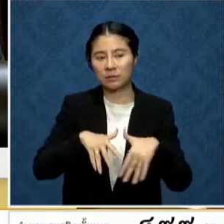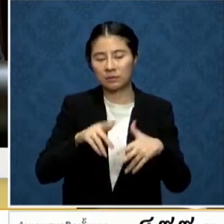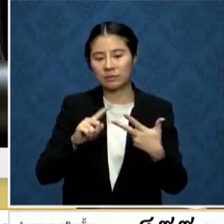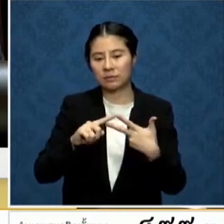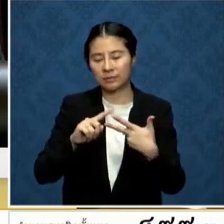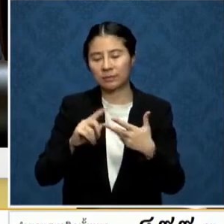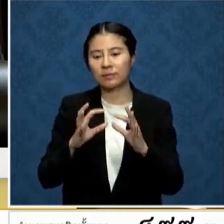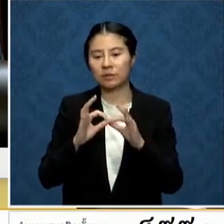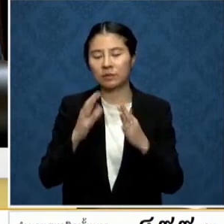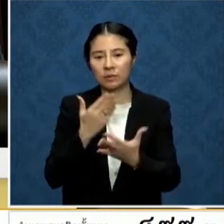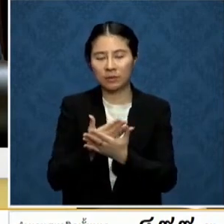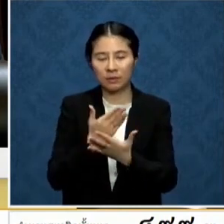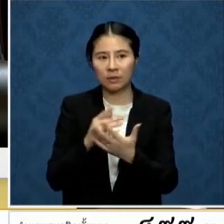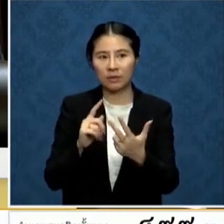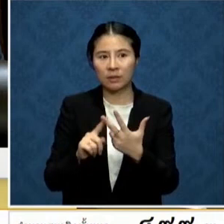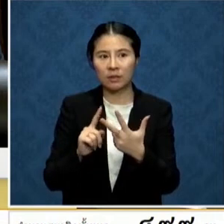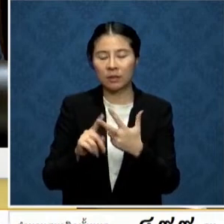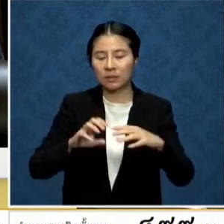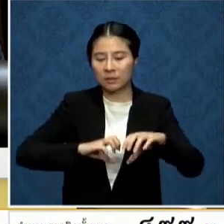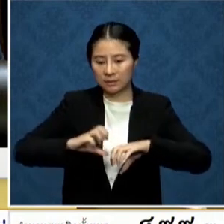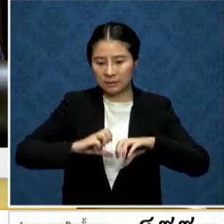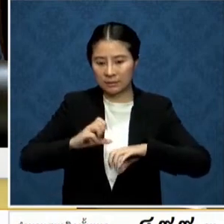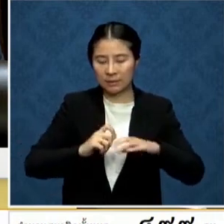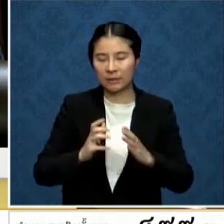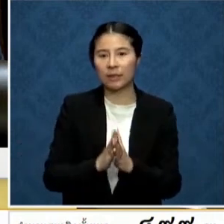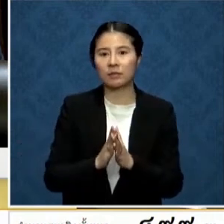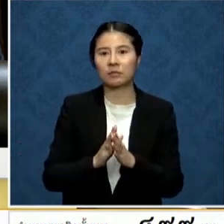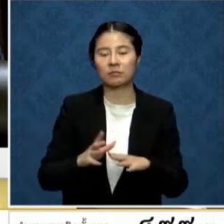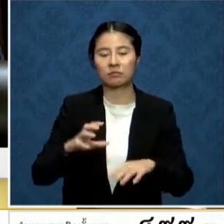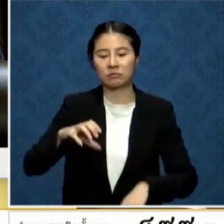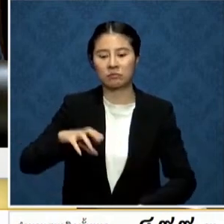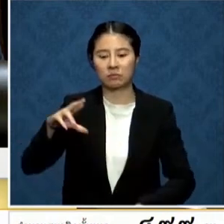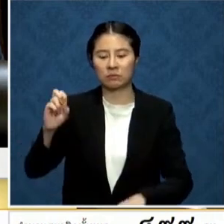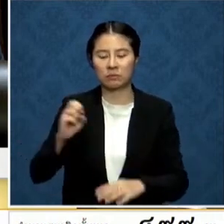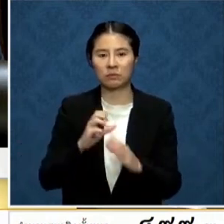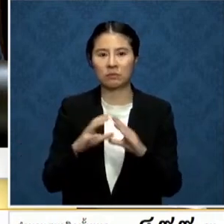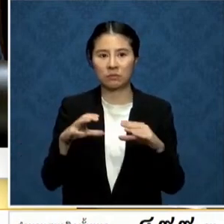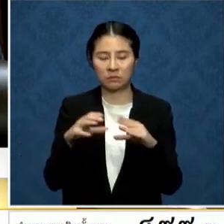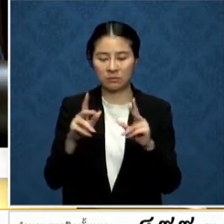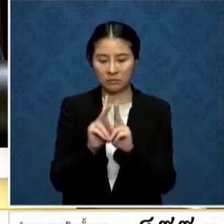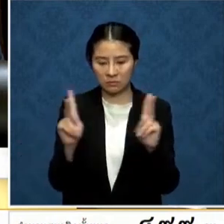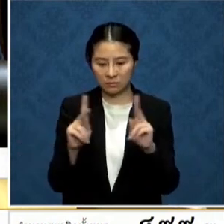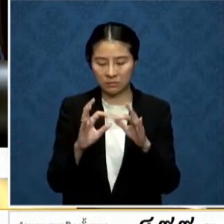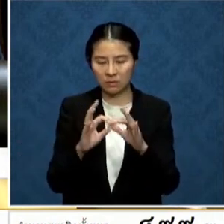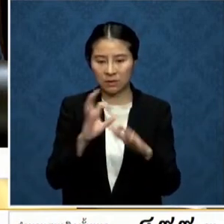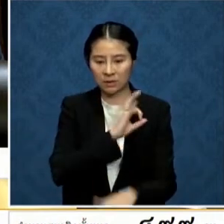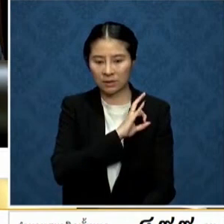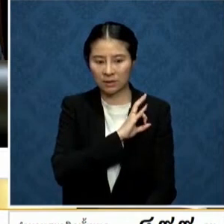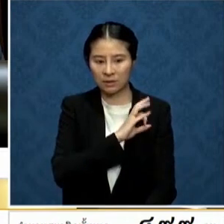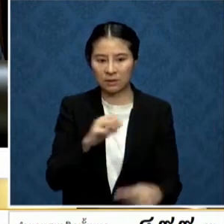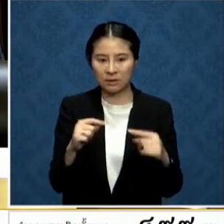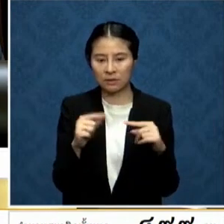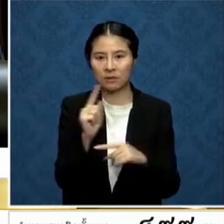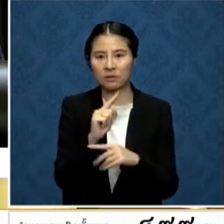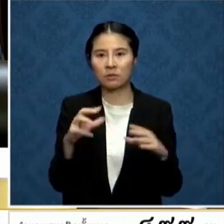กิจการสภาเมื่อสักครู่ท่านสมาชิกหลายท่านบอกว่ามันเป็นกรรมาธิการเป็นการร่วมของสมาชิกหลาย